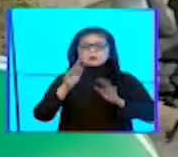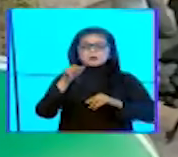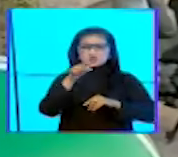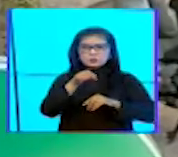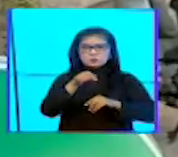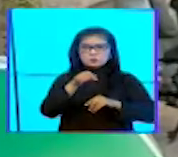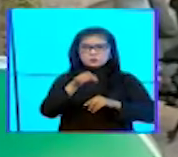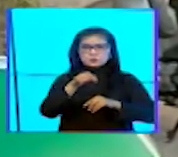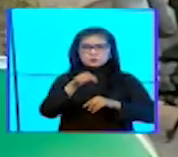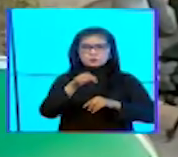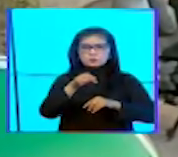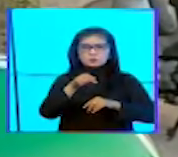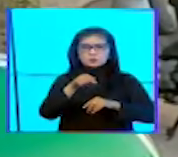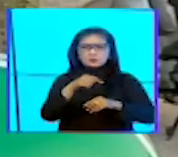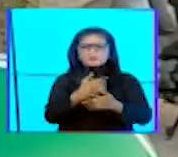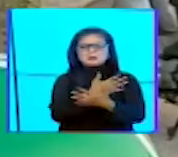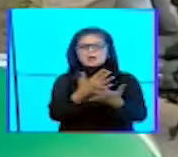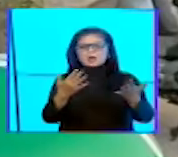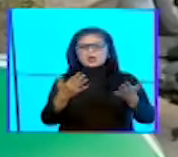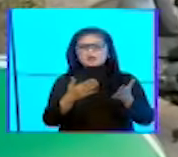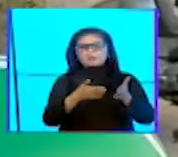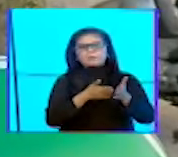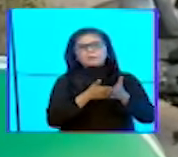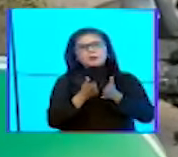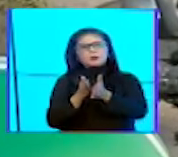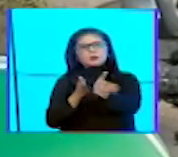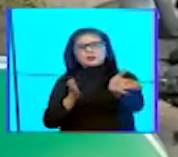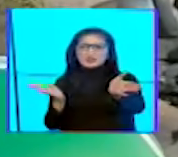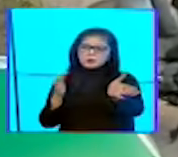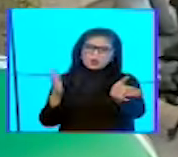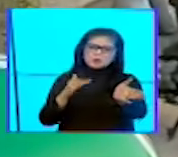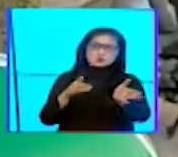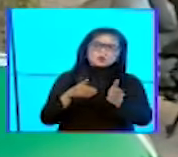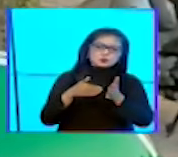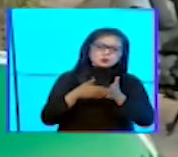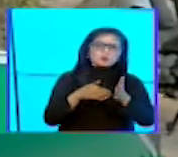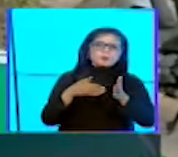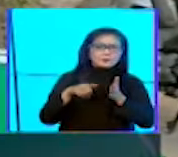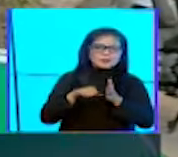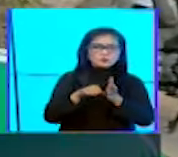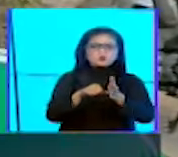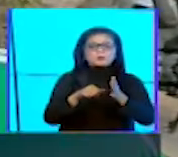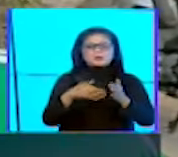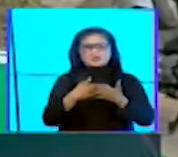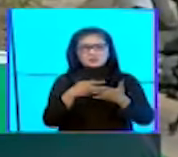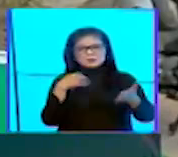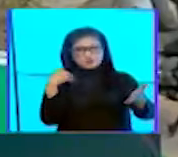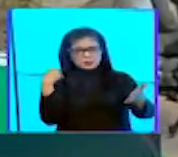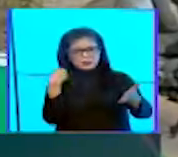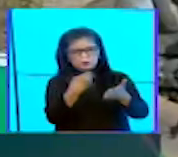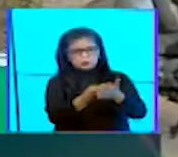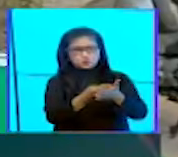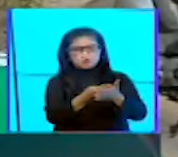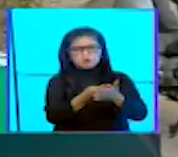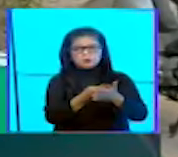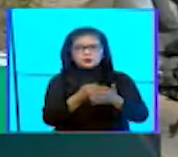ada Pargas itu belok kiri, ngajakin. Saya ikut, tadinya dicegat sih,